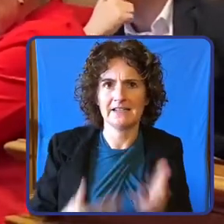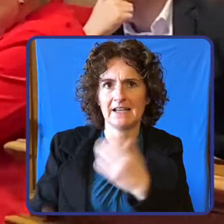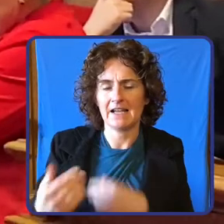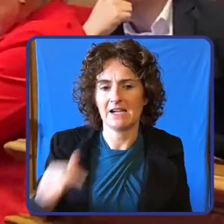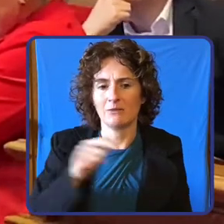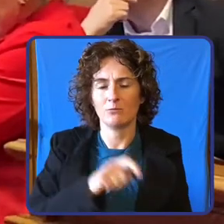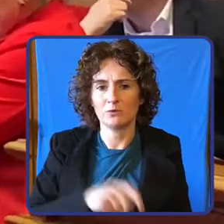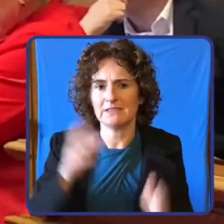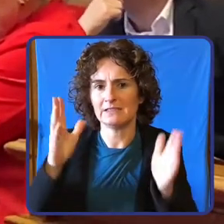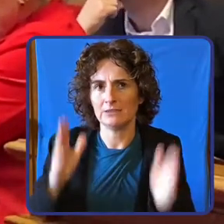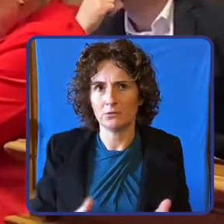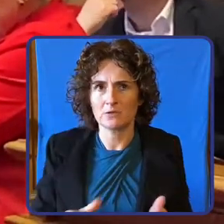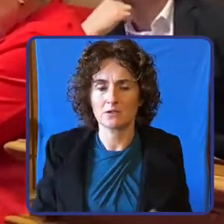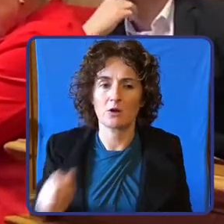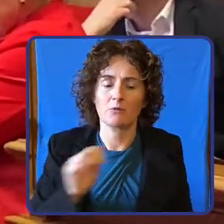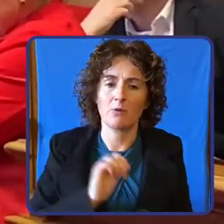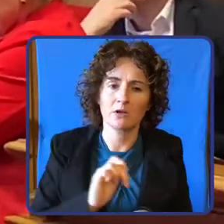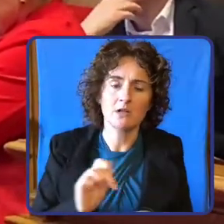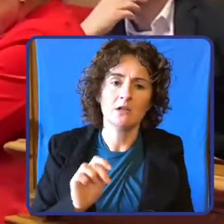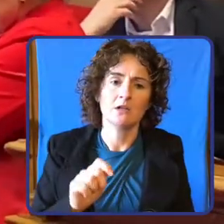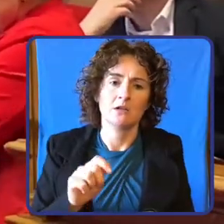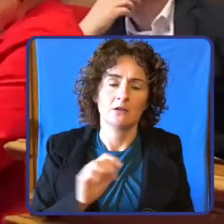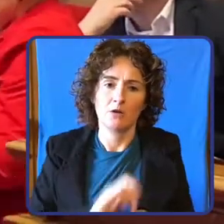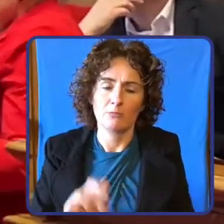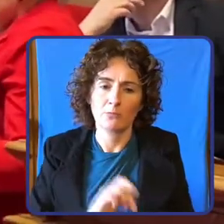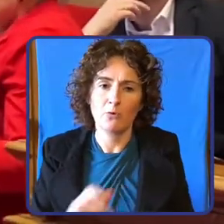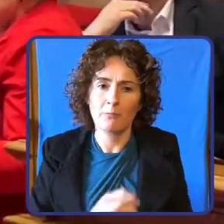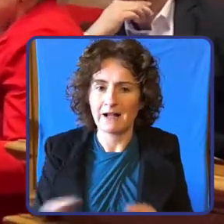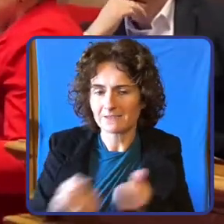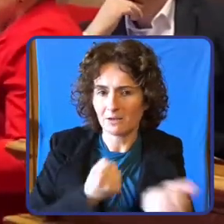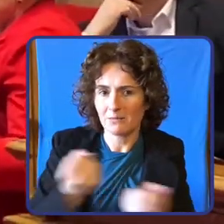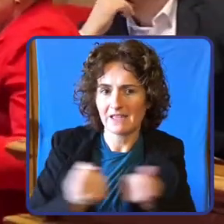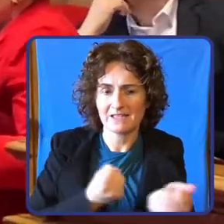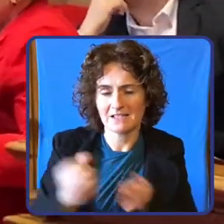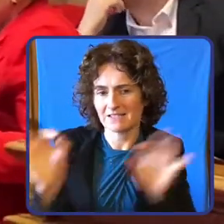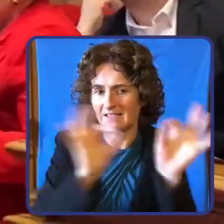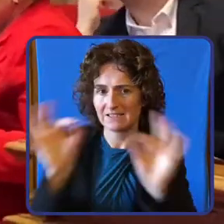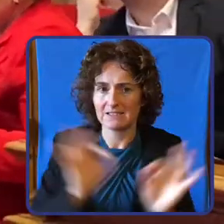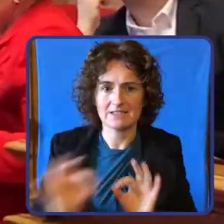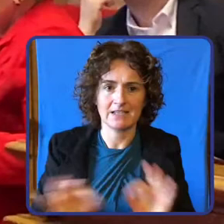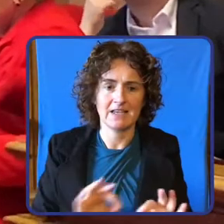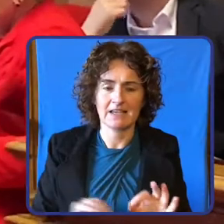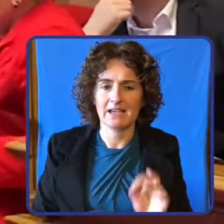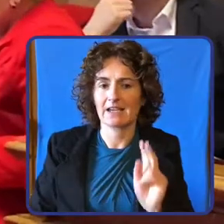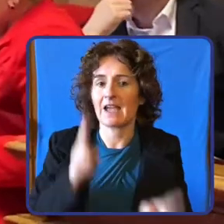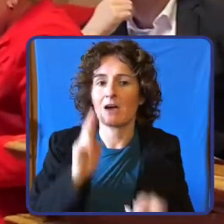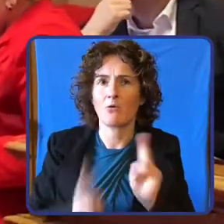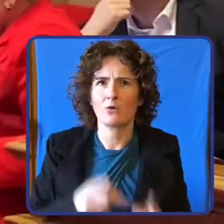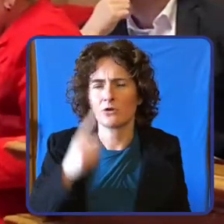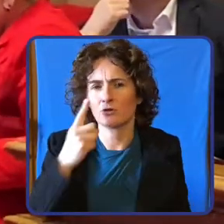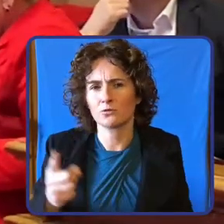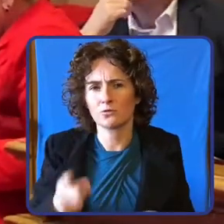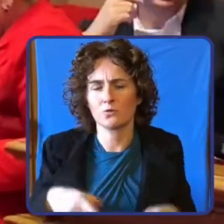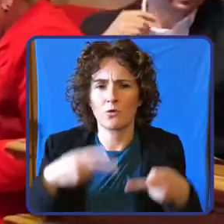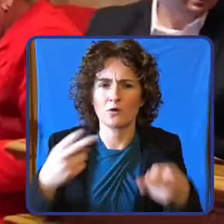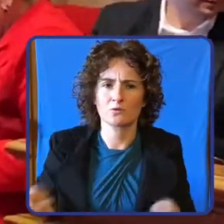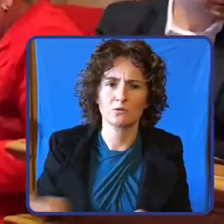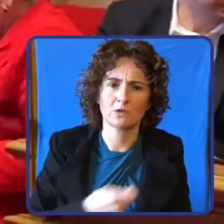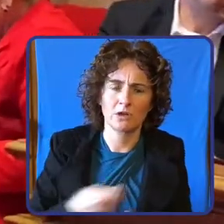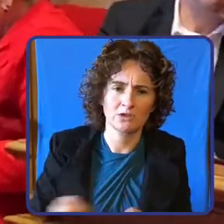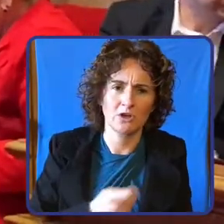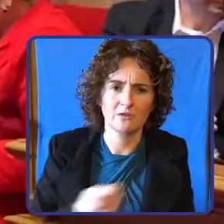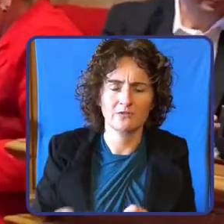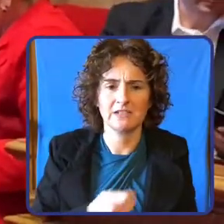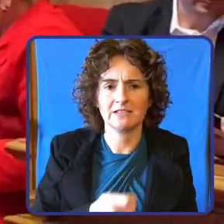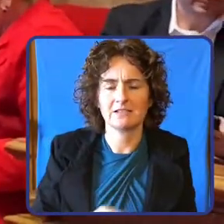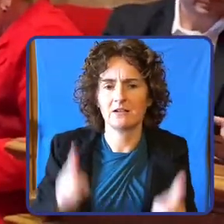megpróbáltam cégekkel konzultálni annak kapcsán, hogy hogyan lehetne az utat olyan állapotba hozni, hogy járható legyen